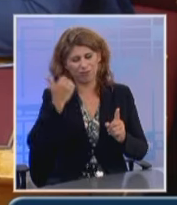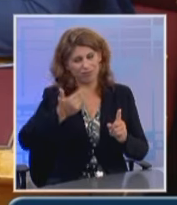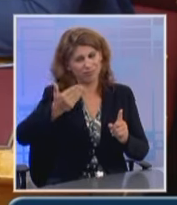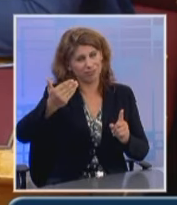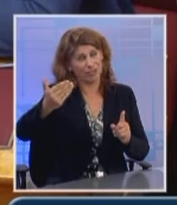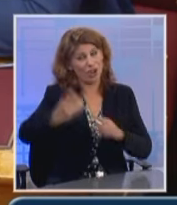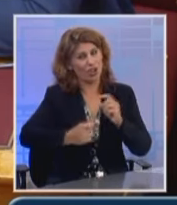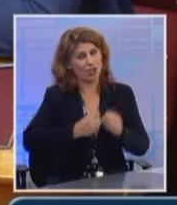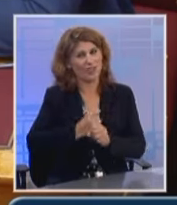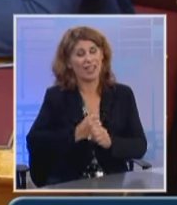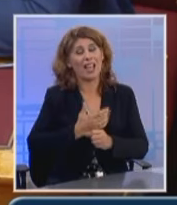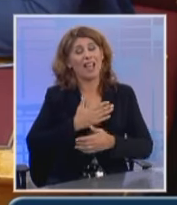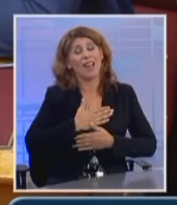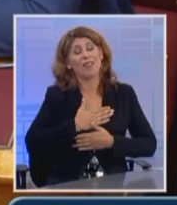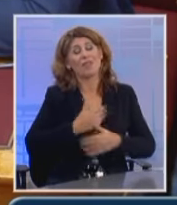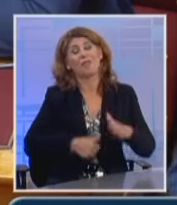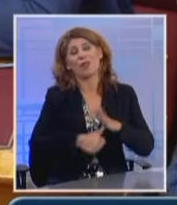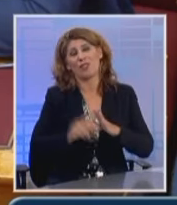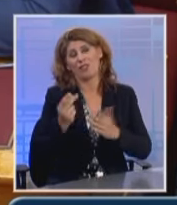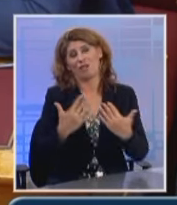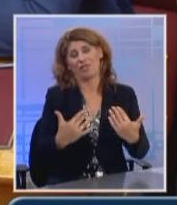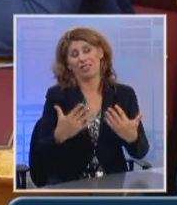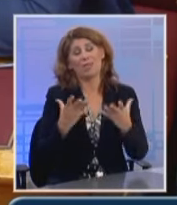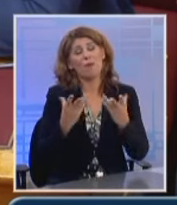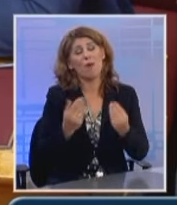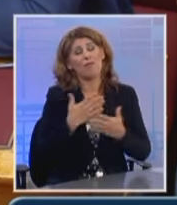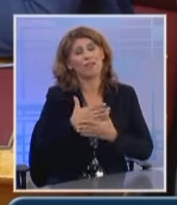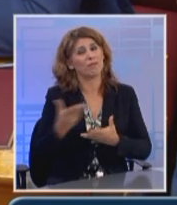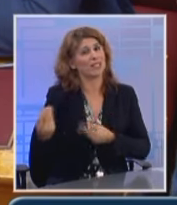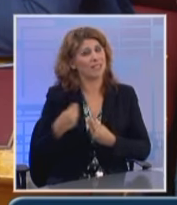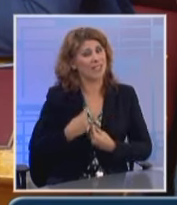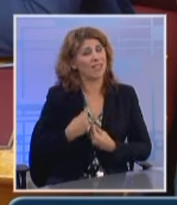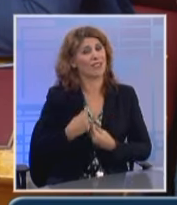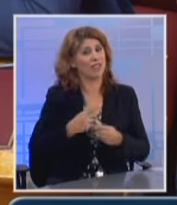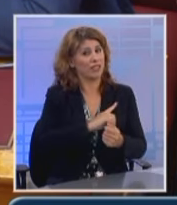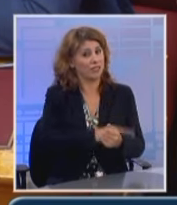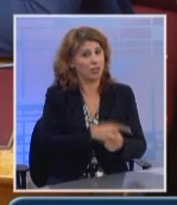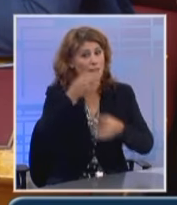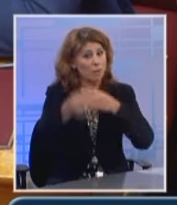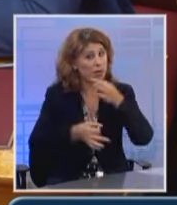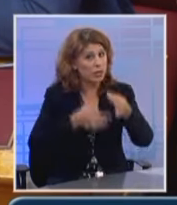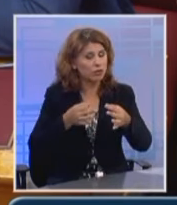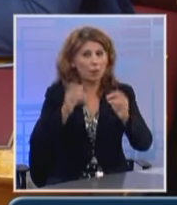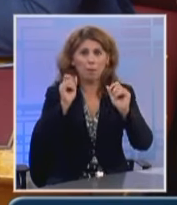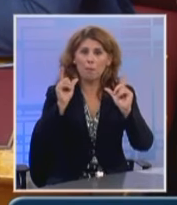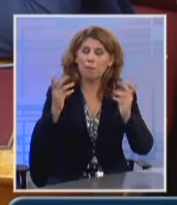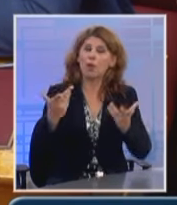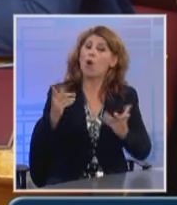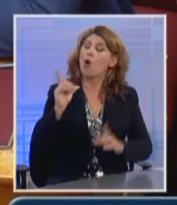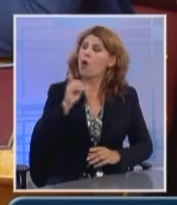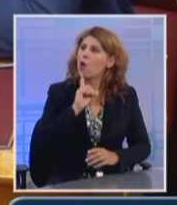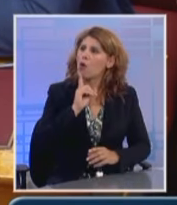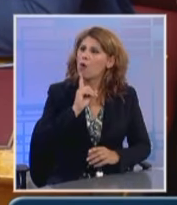Να ευχαριστήσω τον Πρόεδρο της Βουλής ιδιαίτερα που μας έδωσε τη δυνατότητα να πούμε τις θέσεις μας, που ήταν όπως και κάποιες